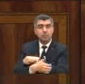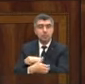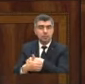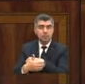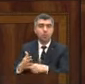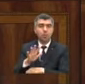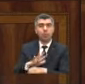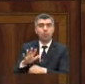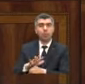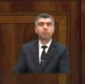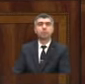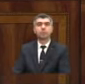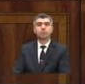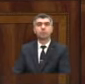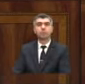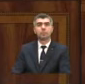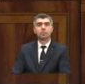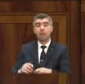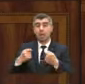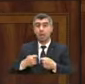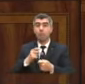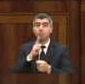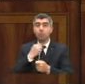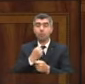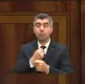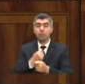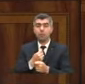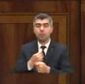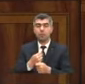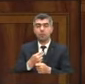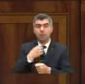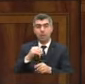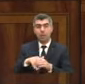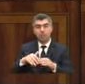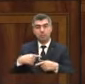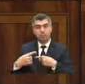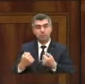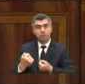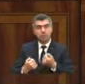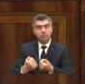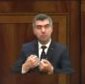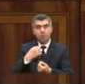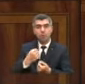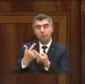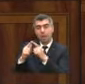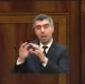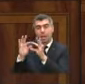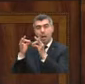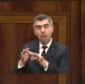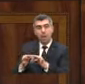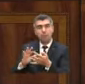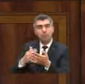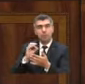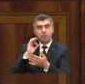ديال الاحصاء السكان. السيد رئيس الحكومه، إننا في فريق الأصالة والمعاصرة ندق ناقوس الخطر حيال هذه الأرقام والأوضاع الاقتصادية